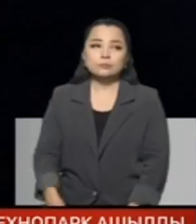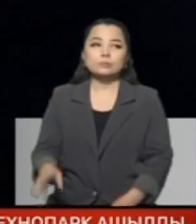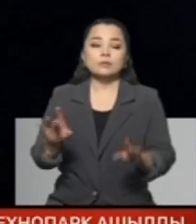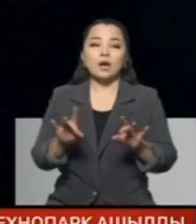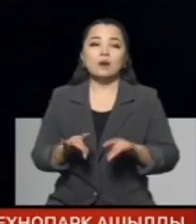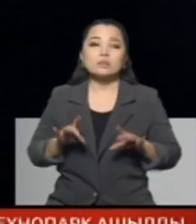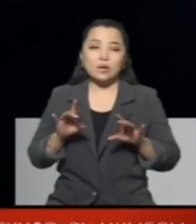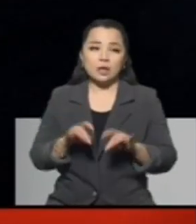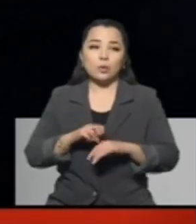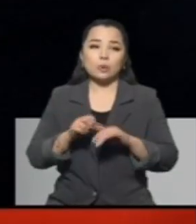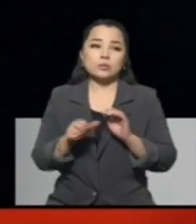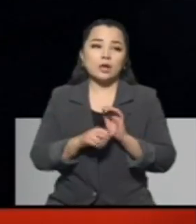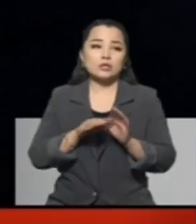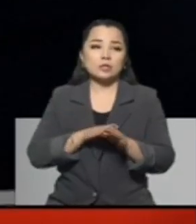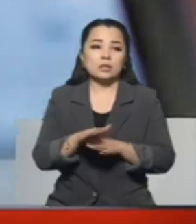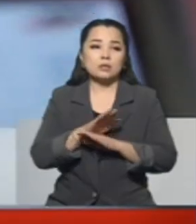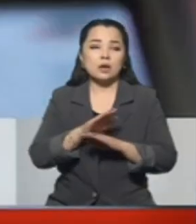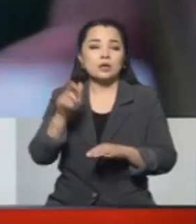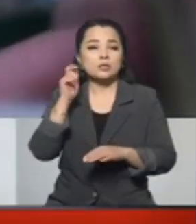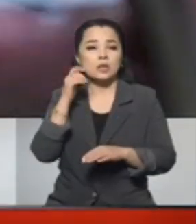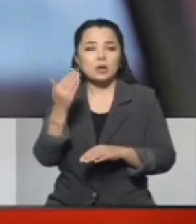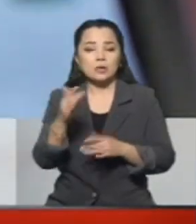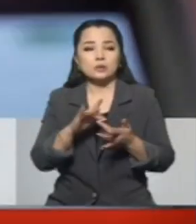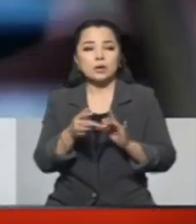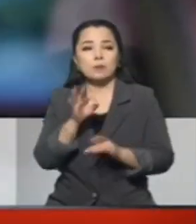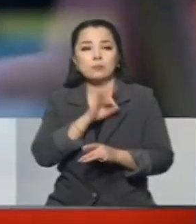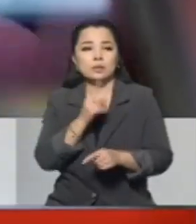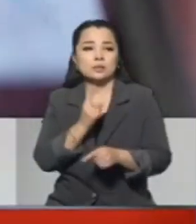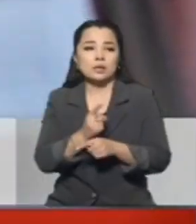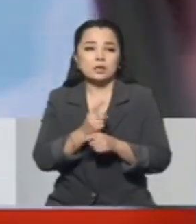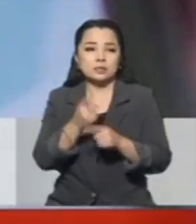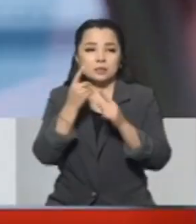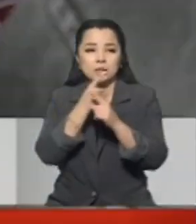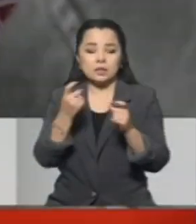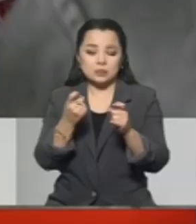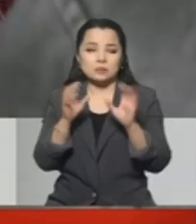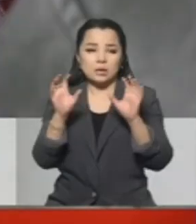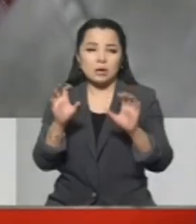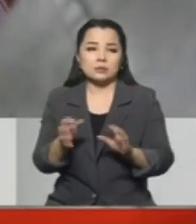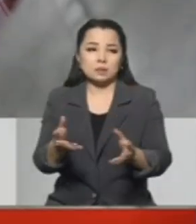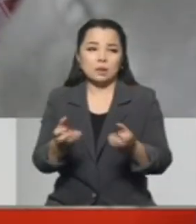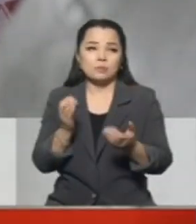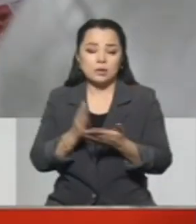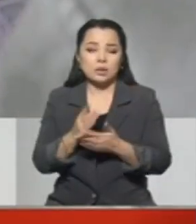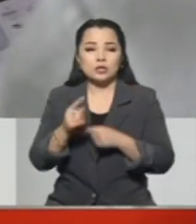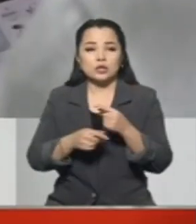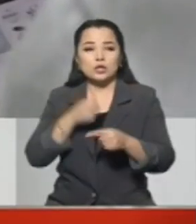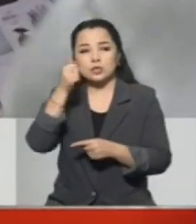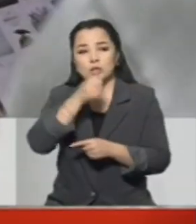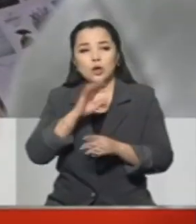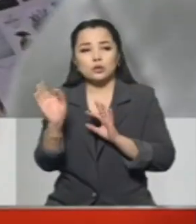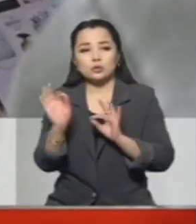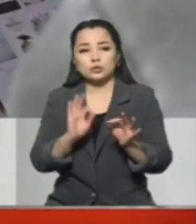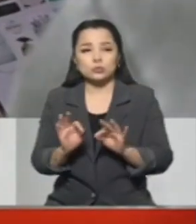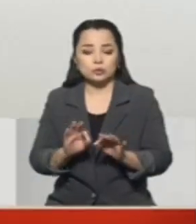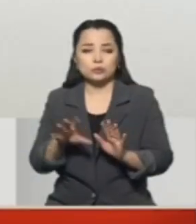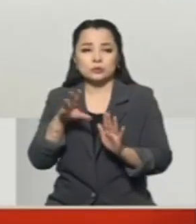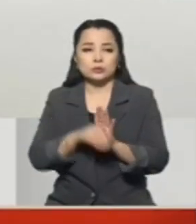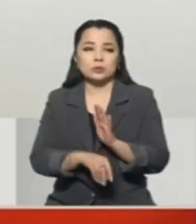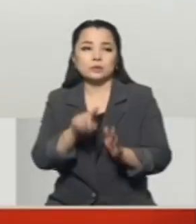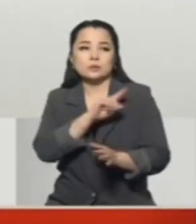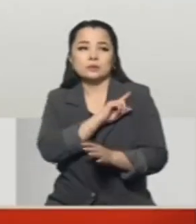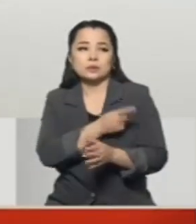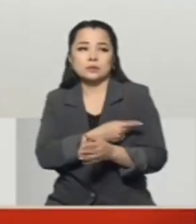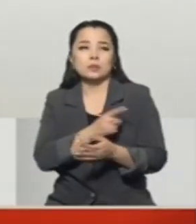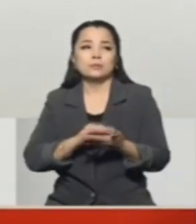Австралияда 16 жасқа толмаған балалардың әлеуметтік желіні пайдалануына тыйым салатын заң қабылданды. Ол келесі жылы күзде күшіне ену керек.